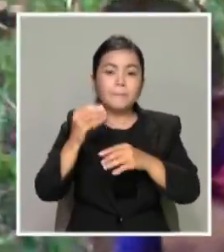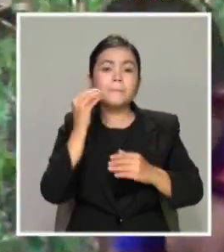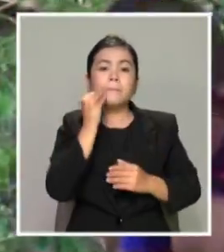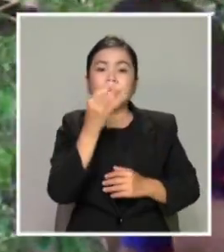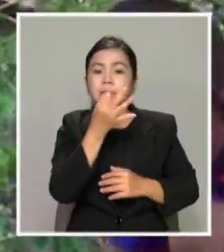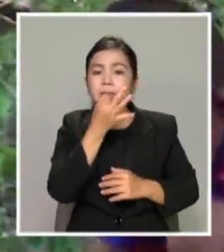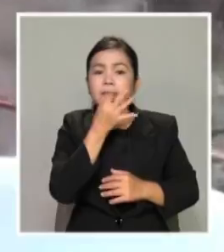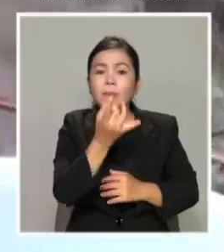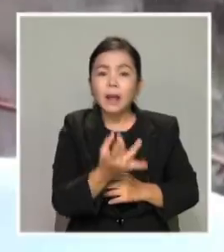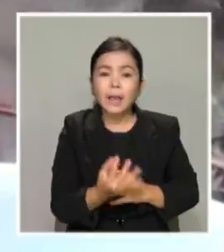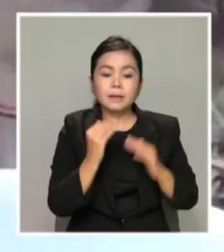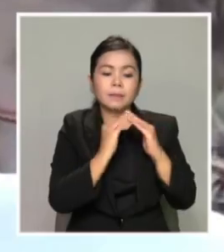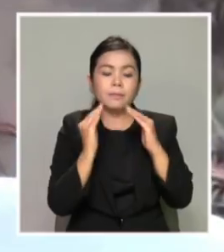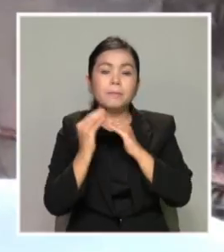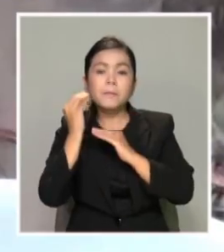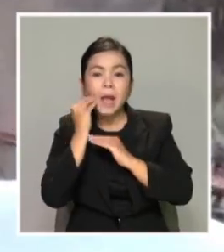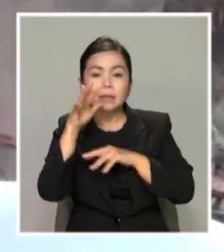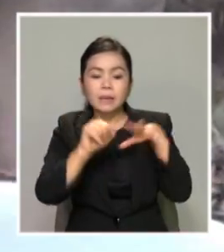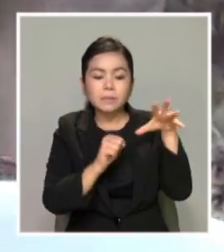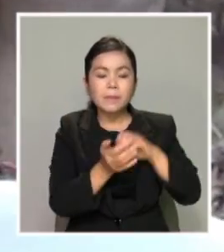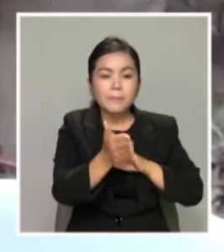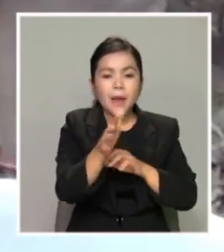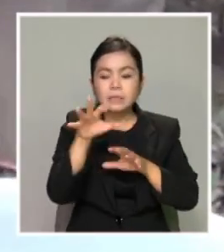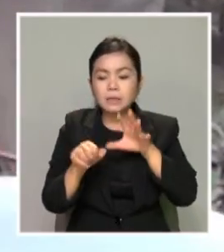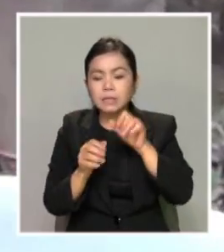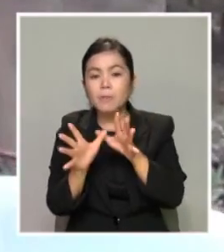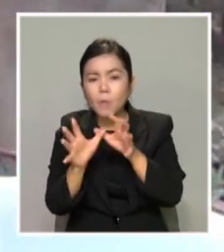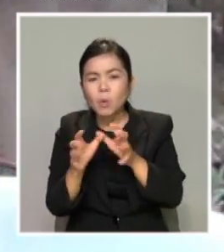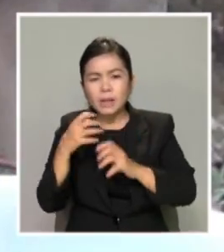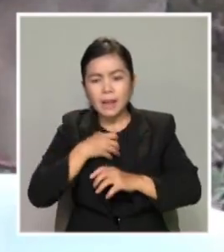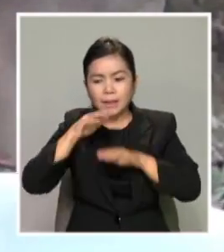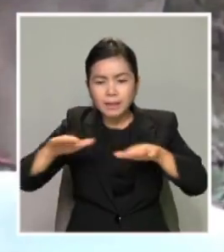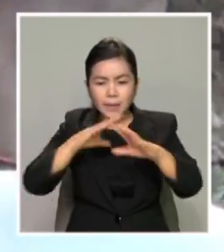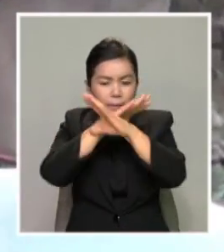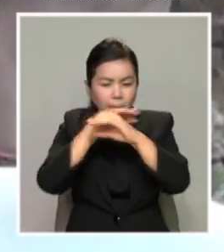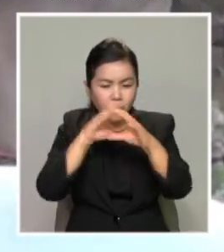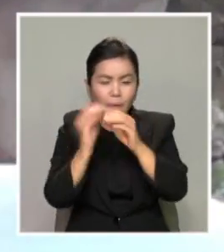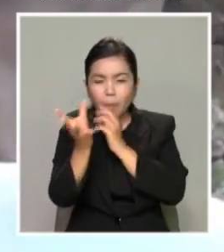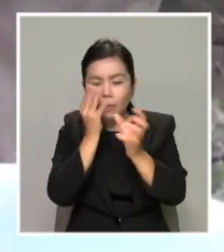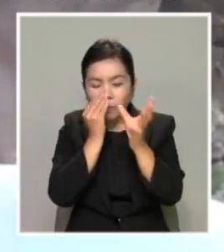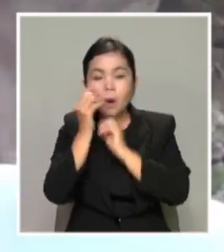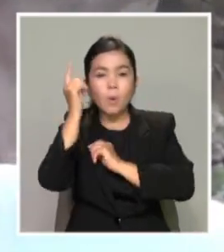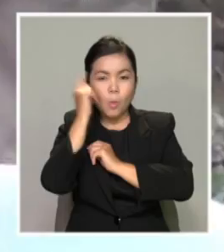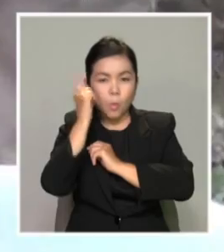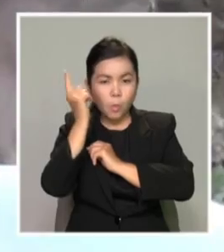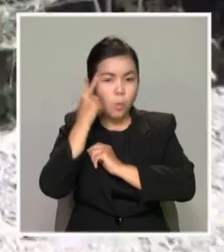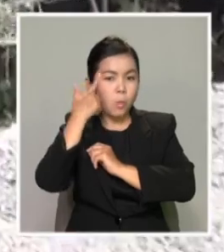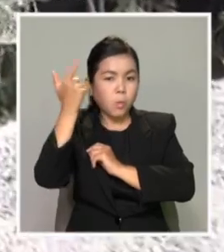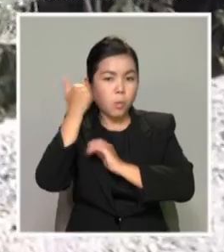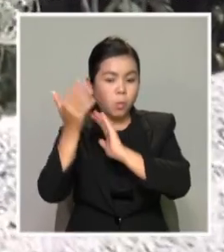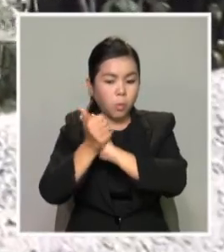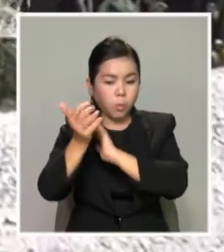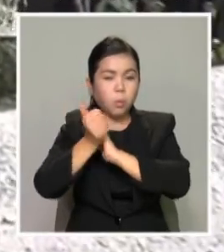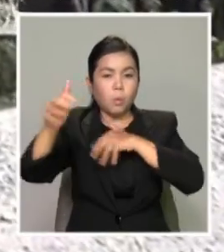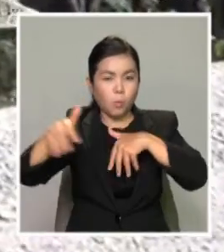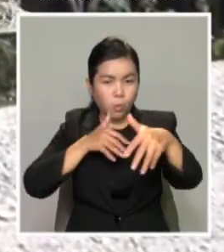ใหญ่เนี่ยมีอาชีพประมงท้องถิ่นนะครับก็เลยอยากให้นักเรียนได้เรียนรู้ภูมิปัญญาท้องถิ่นนะแล้วก็อนุรักษ์ภูมิปัญญาท้องถิ่นที่มี